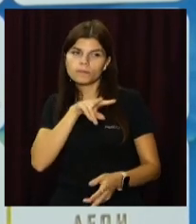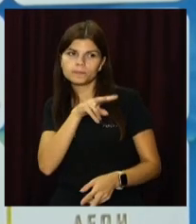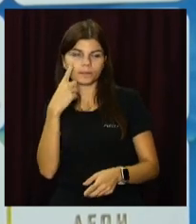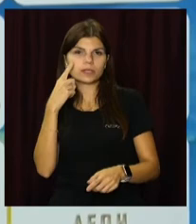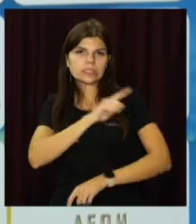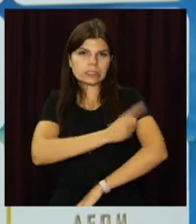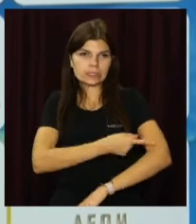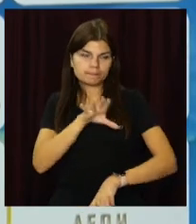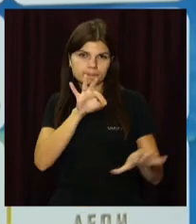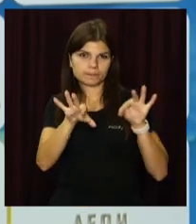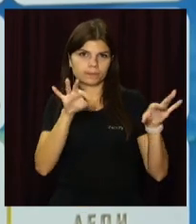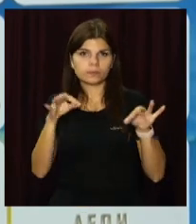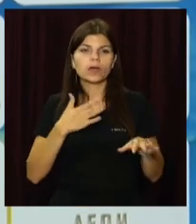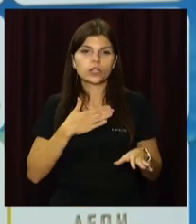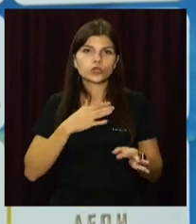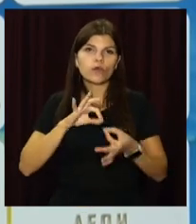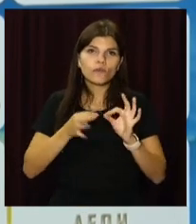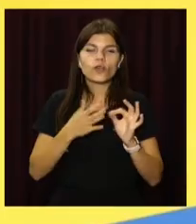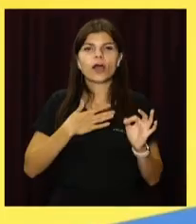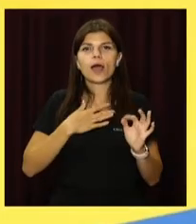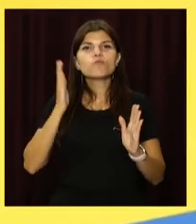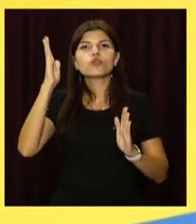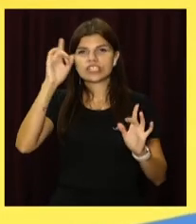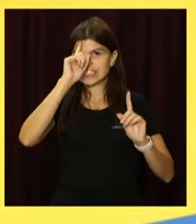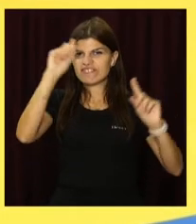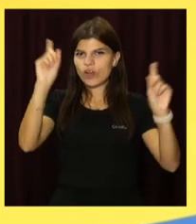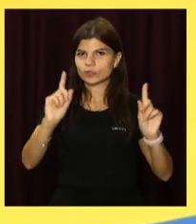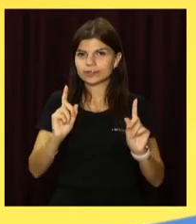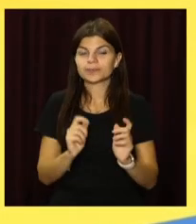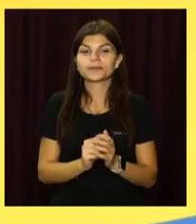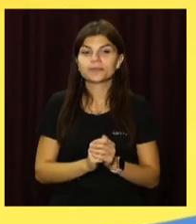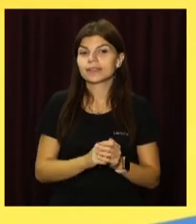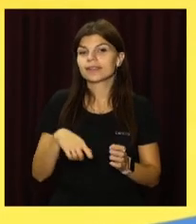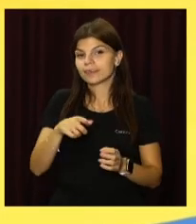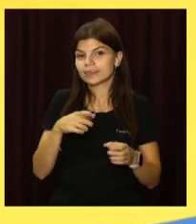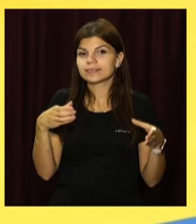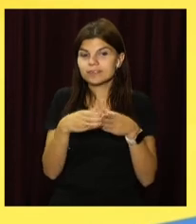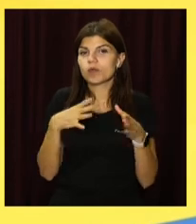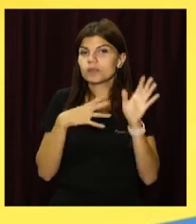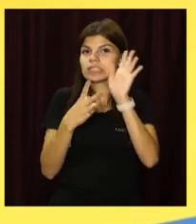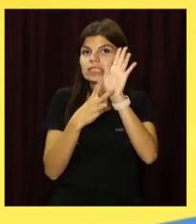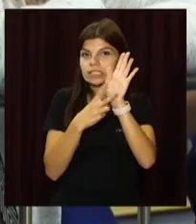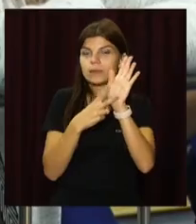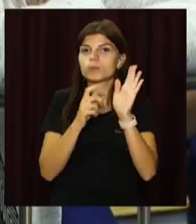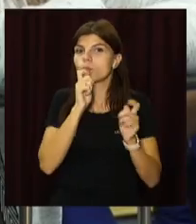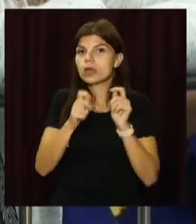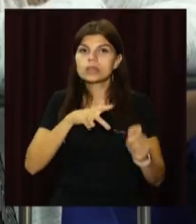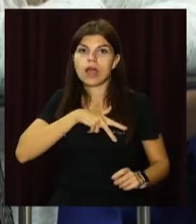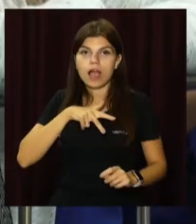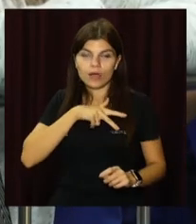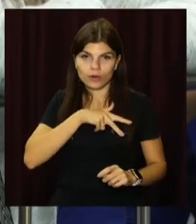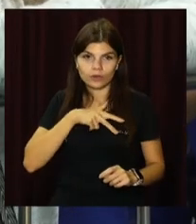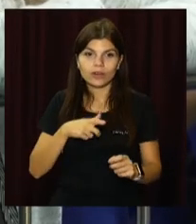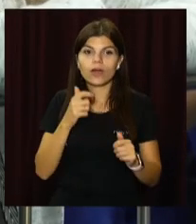будучі олімпійці, наші будучі зірочки. Протягом першого дня змагань спортсмени розіграли 7 комплектів нагород. Конкуренція